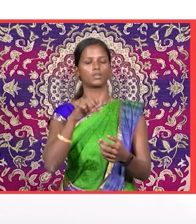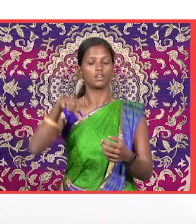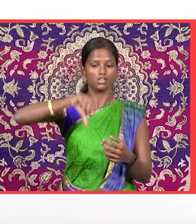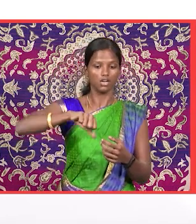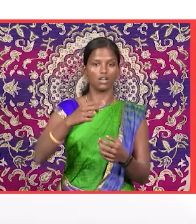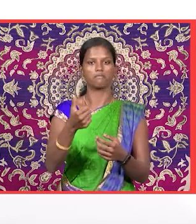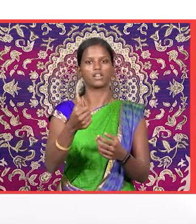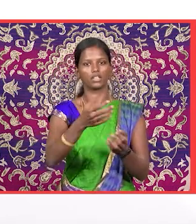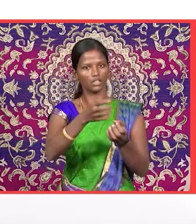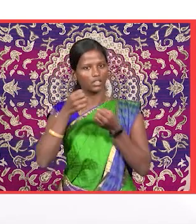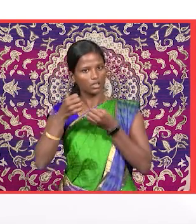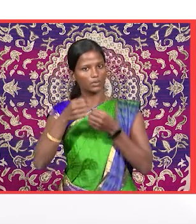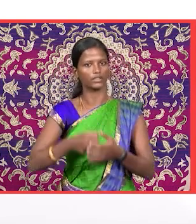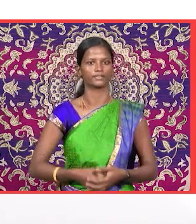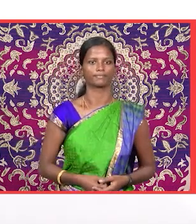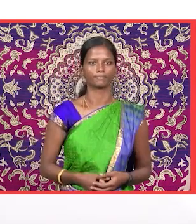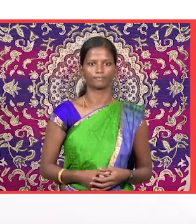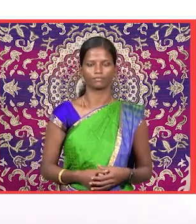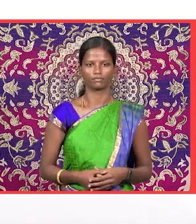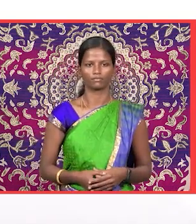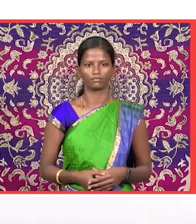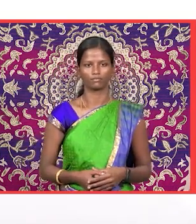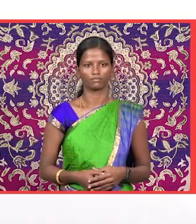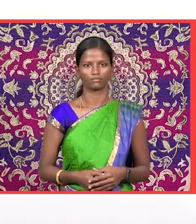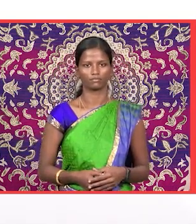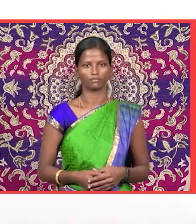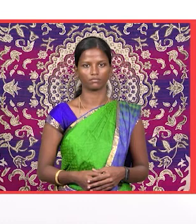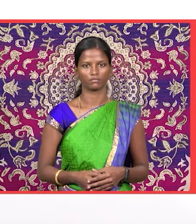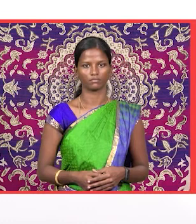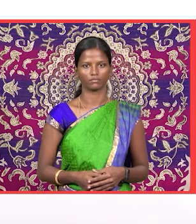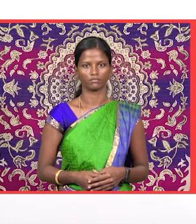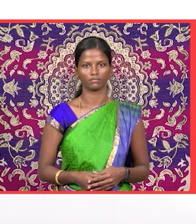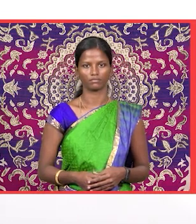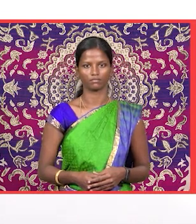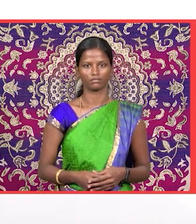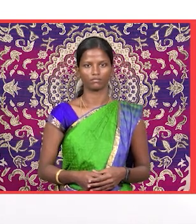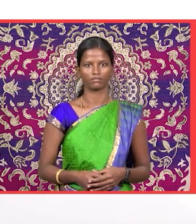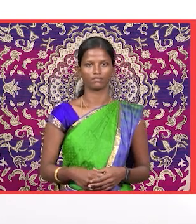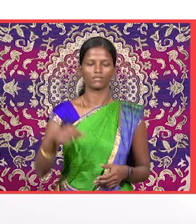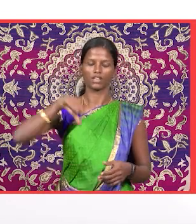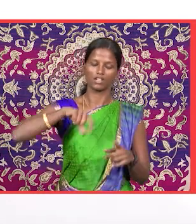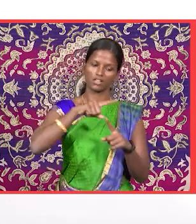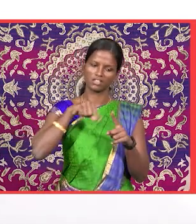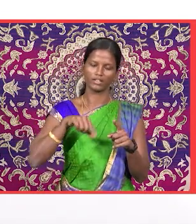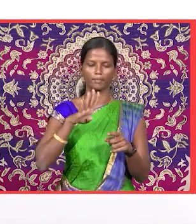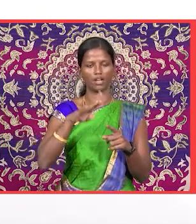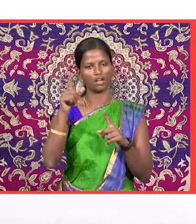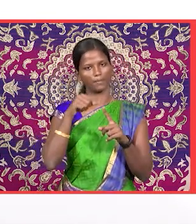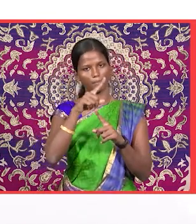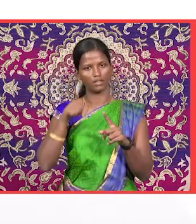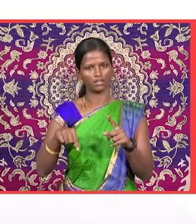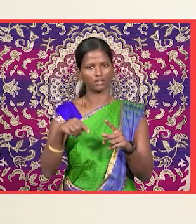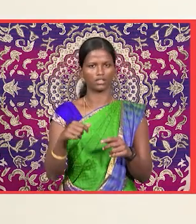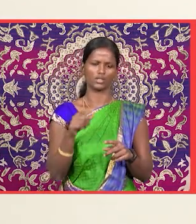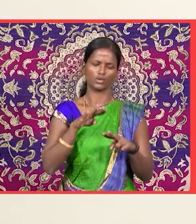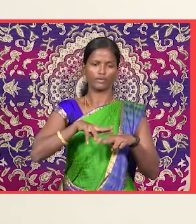விலை கண்டுபிடிக்க முடியும். ஸோ இப்போ நட்ட சதவீதம் 4%. ஸோ இந்த நட்ட சதவீதத்துடைய ஃபார்முலா நமக்கு